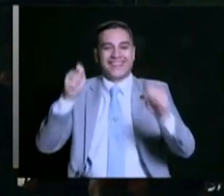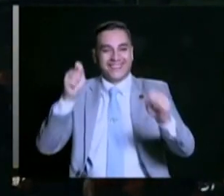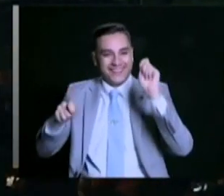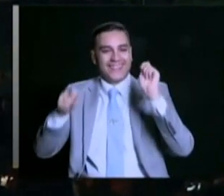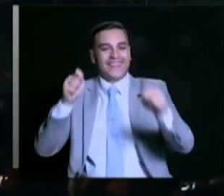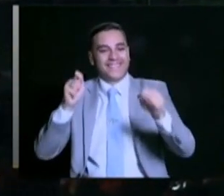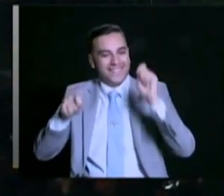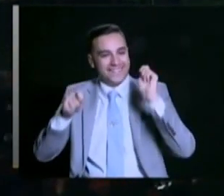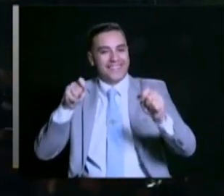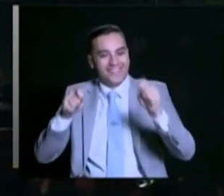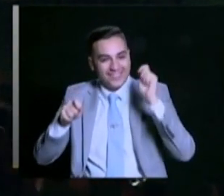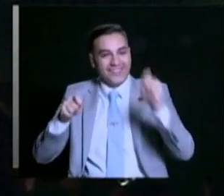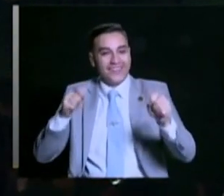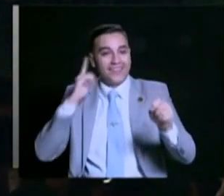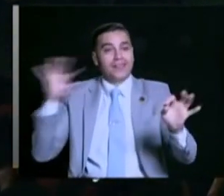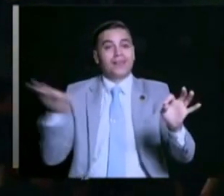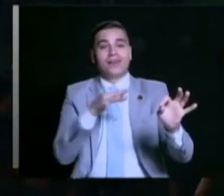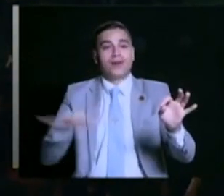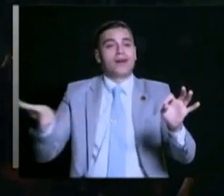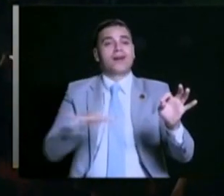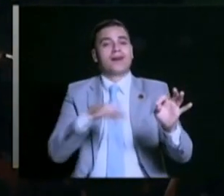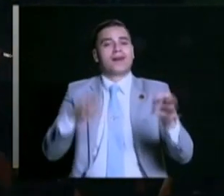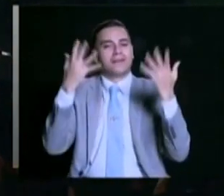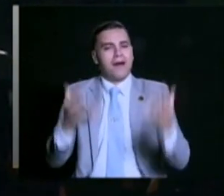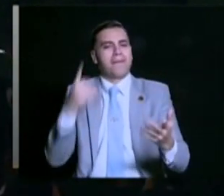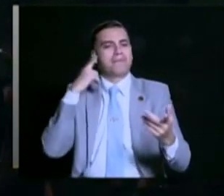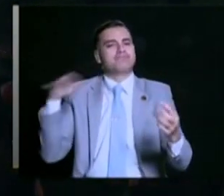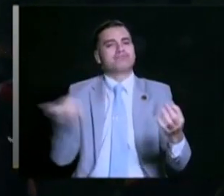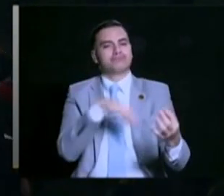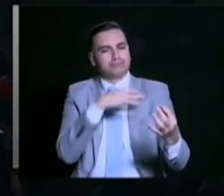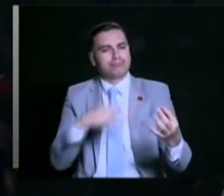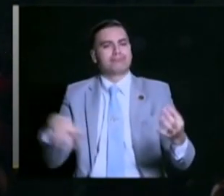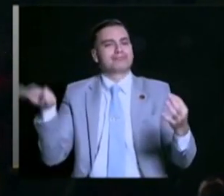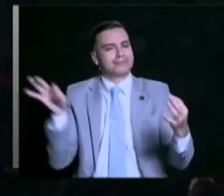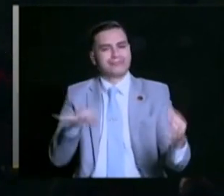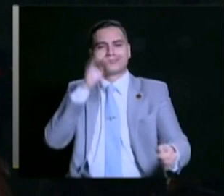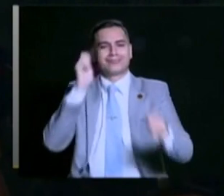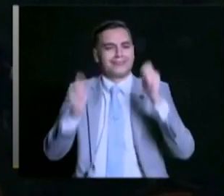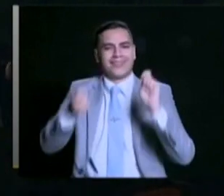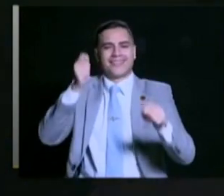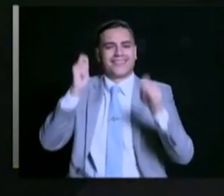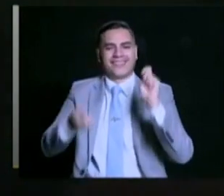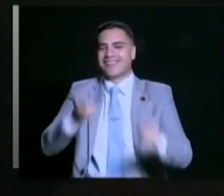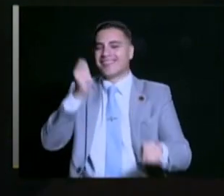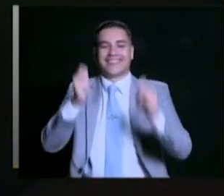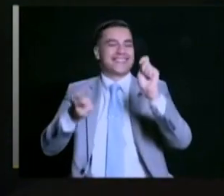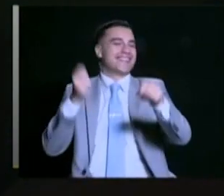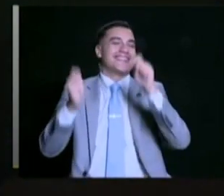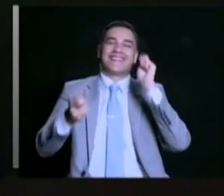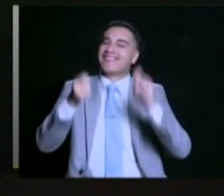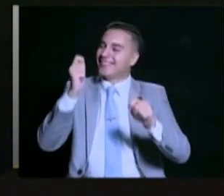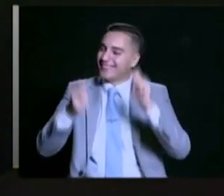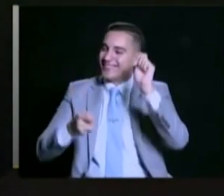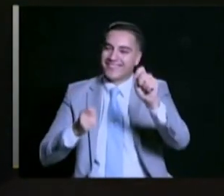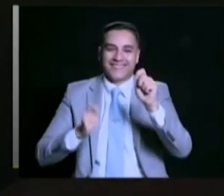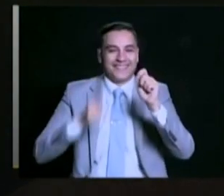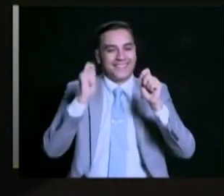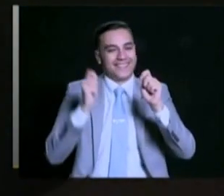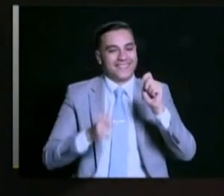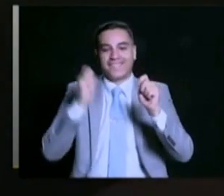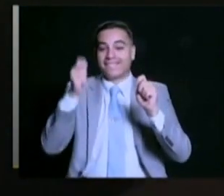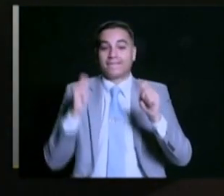الاغنيه هو المغني بتاع الاغنيه هو التراك لو في حاجه من الثلاثه دول مفقوده الشخص مش مش هيسير فضوله الحاجه دي